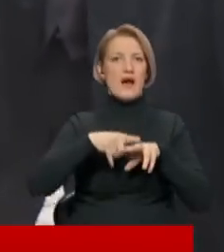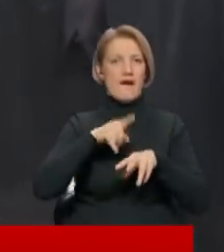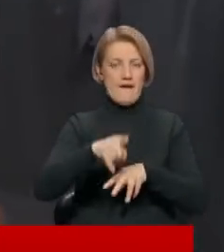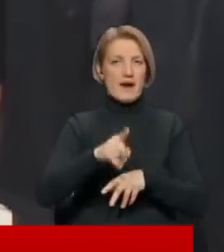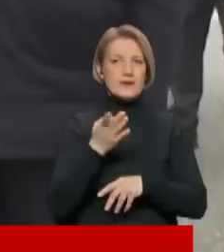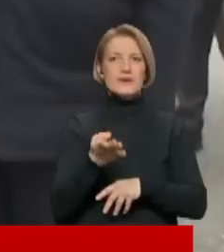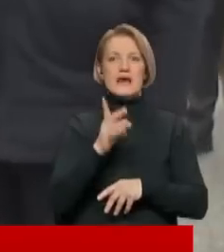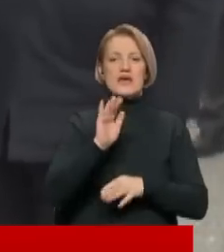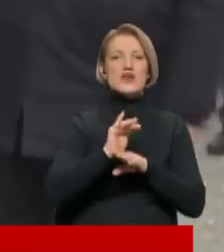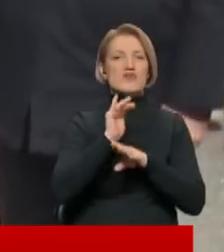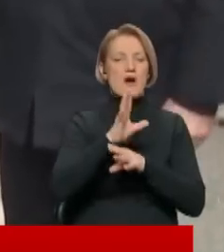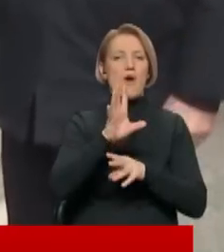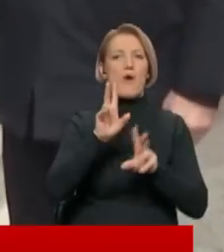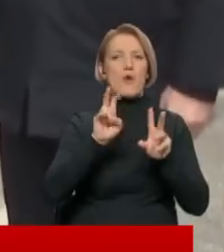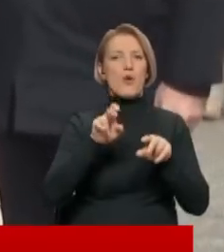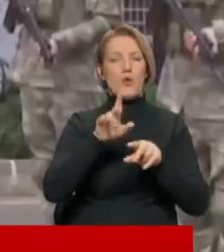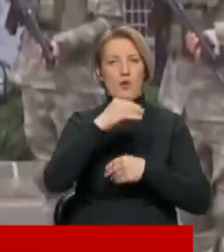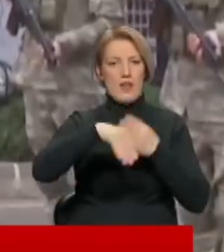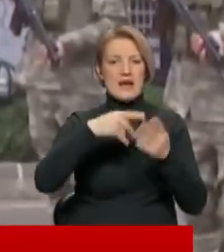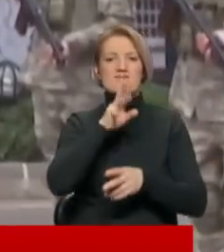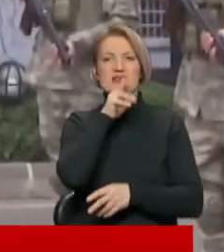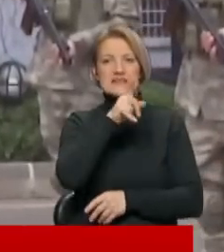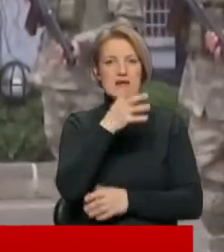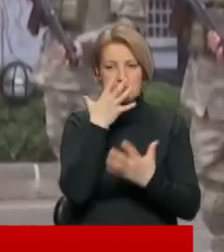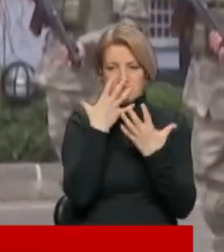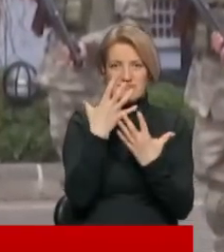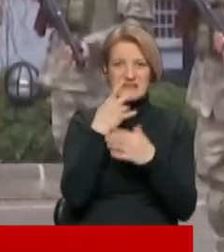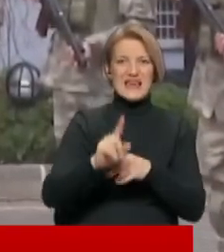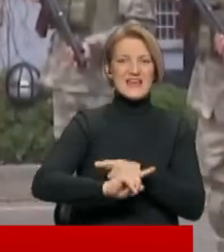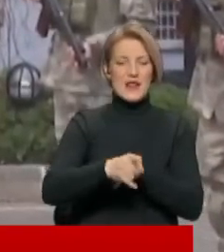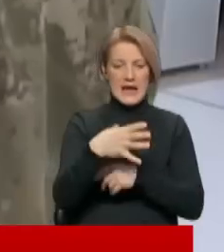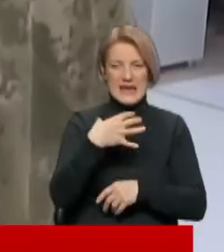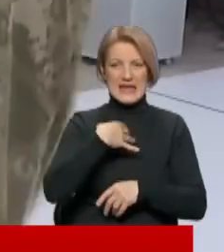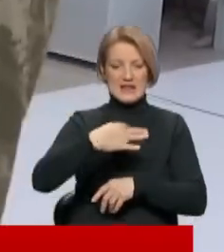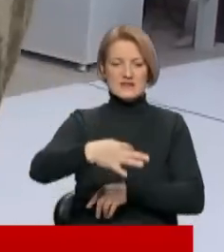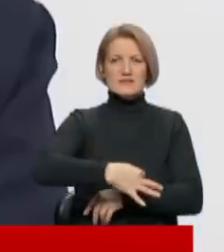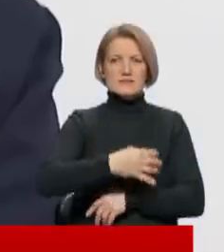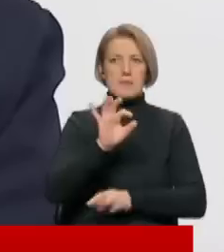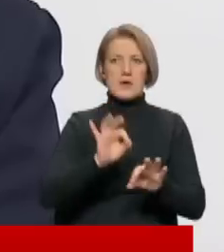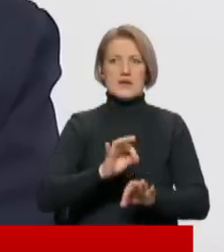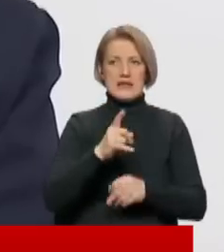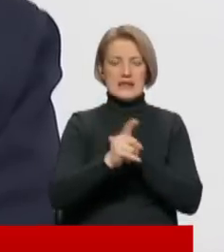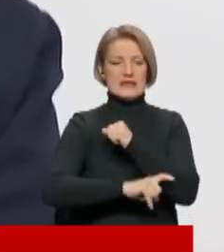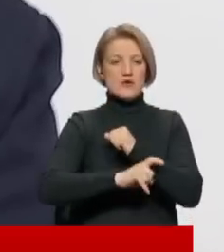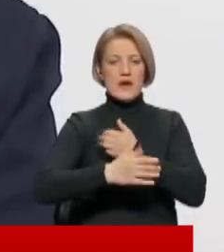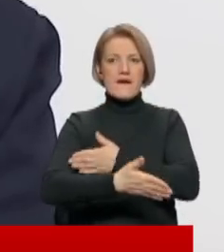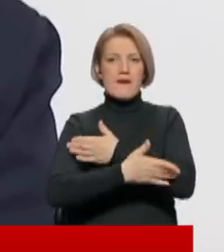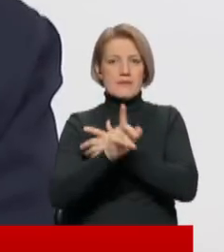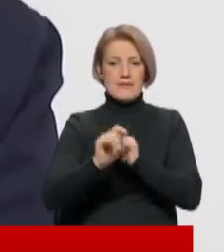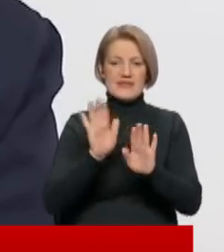sonrasında yaşanan olaylara değindi Fransızların besledikleri yılan kendilerini sokmaya başladı dedi dedi